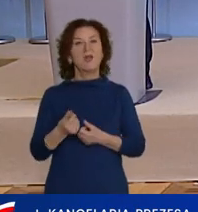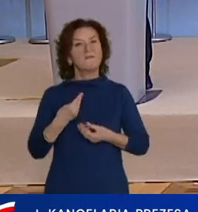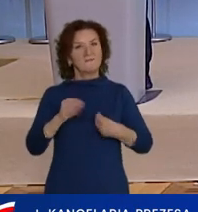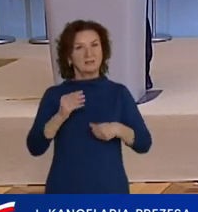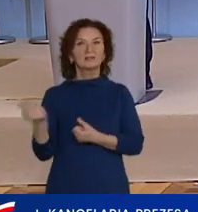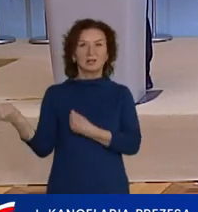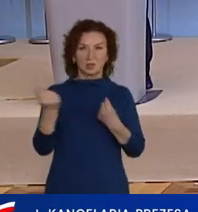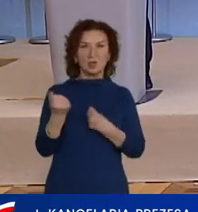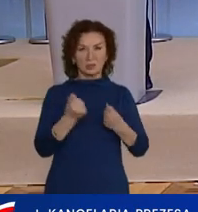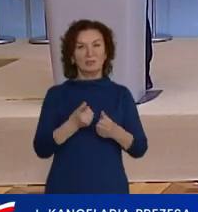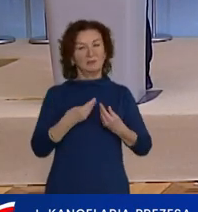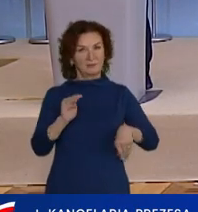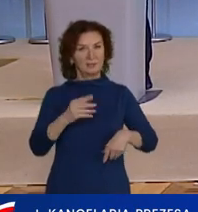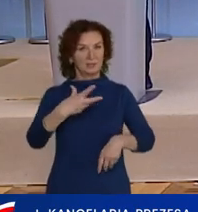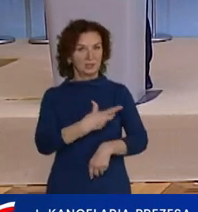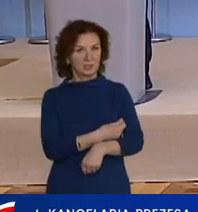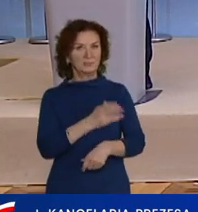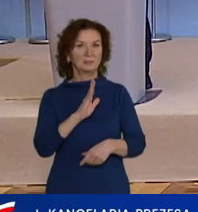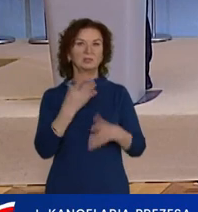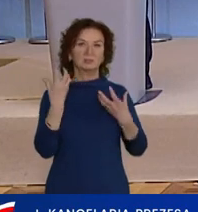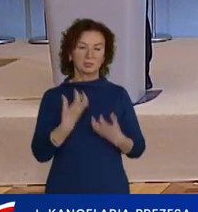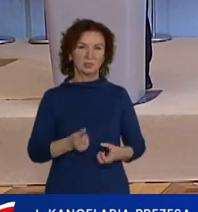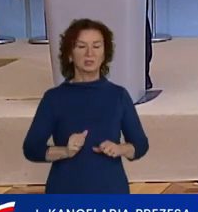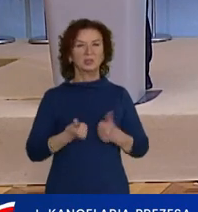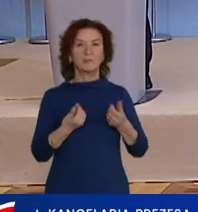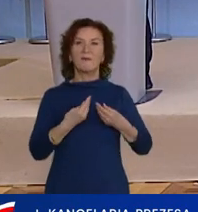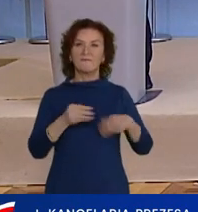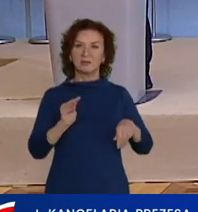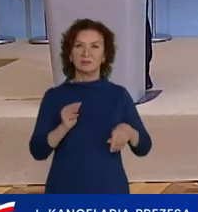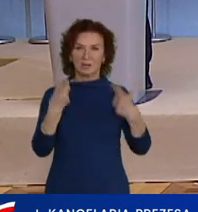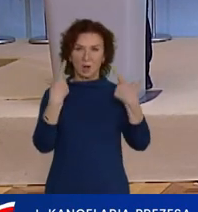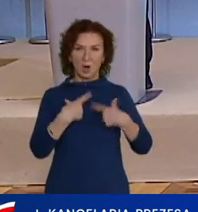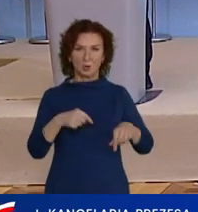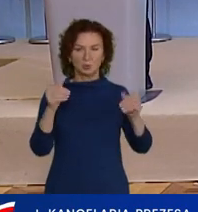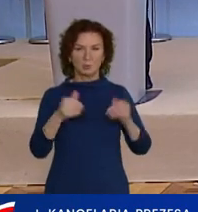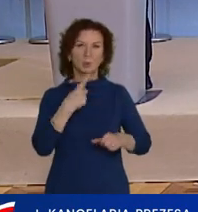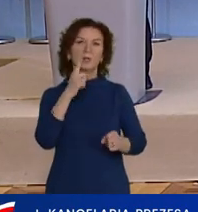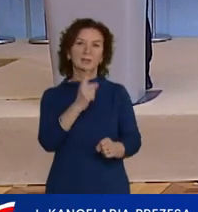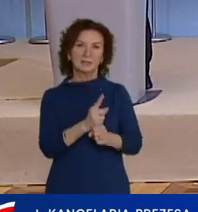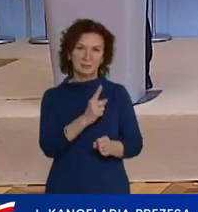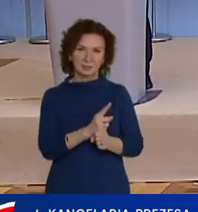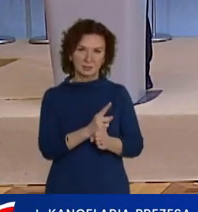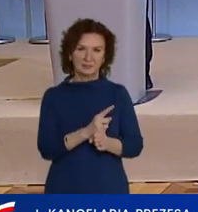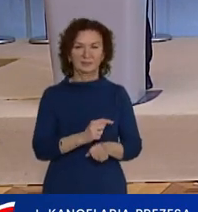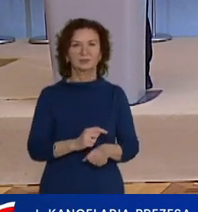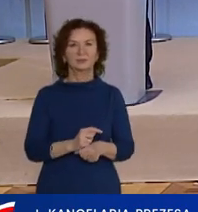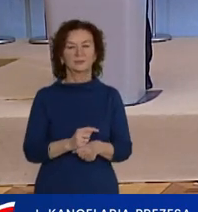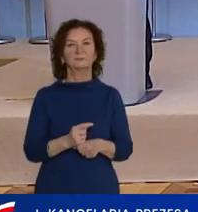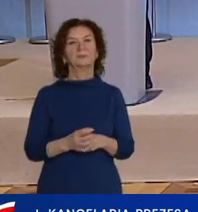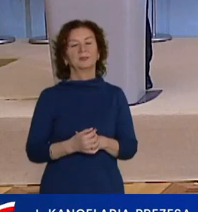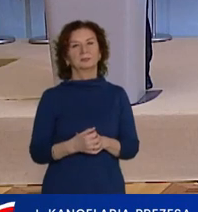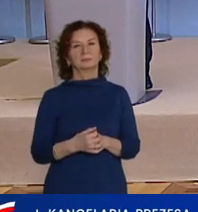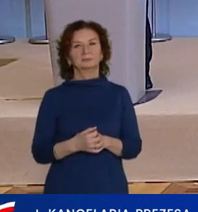dostawami, będziemy chcieli poszerzyć tą grupę osób, które pozwalają kwalifikować do